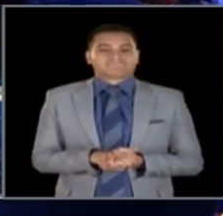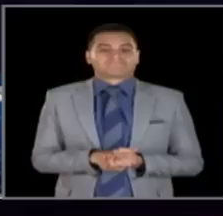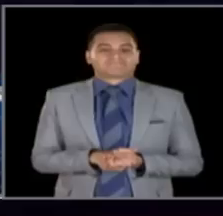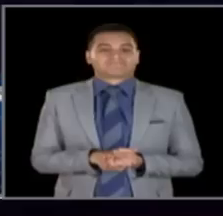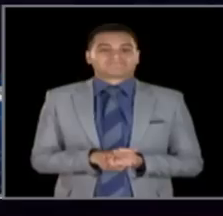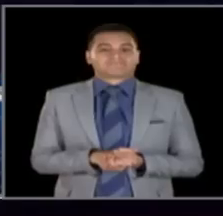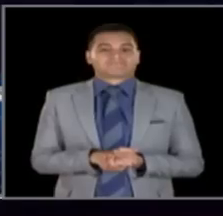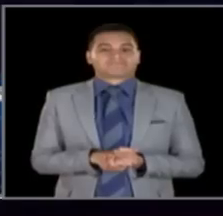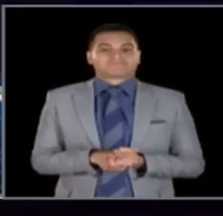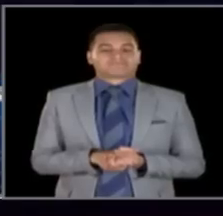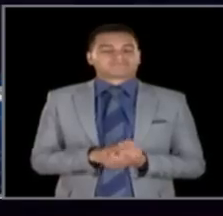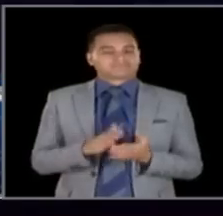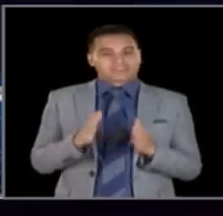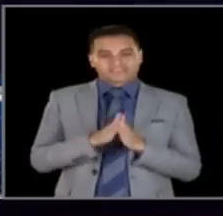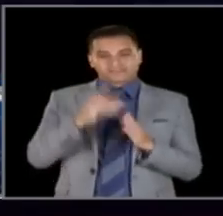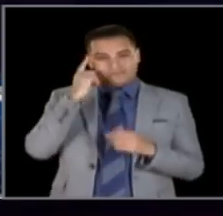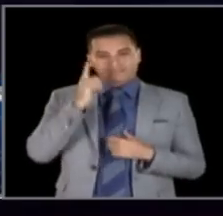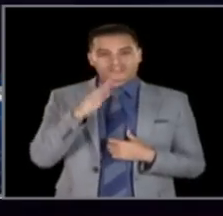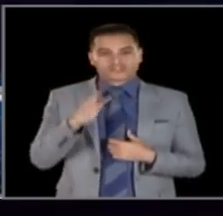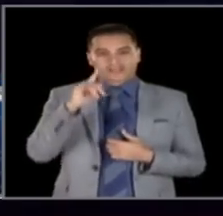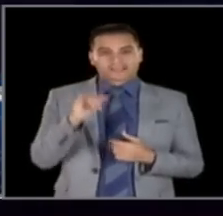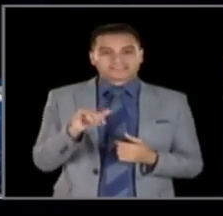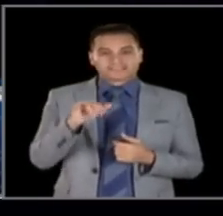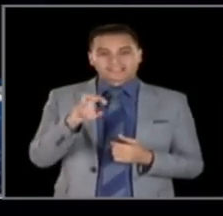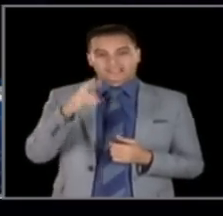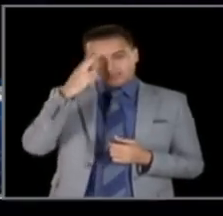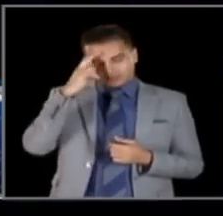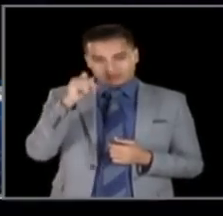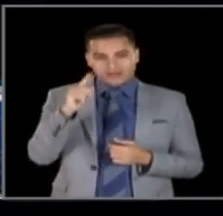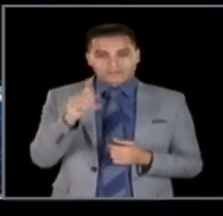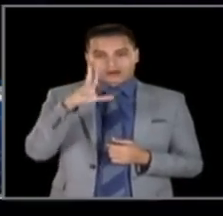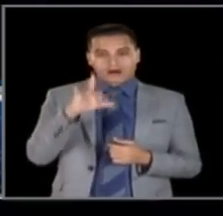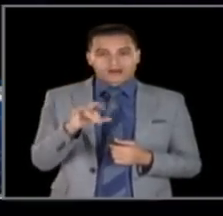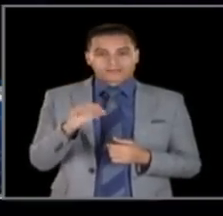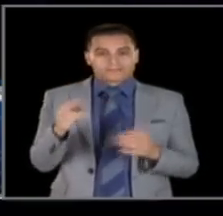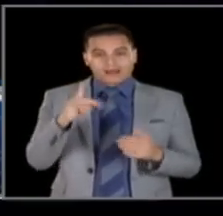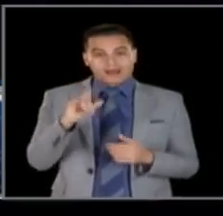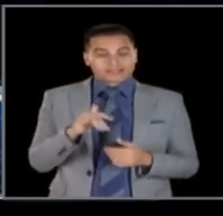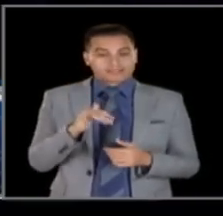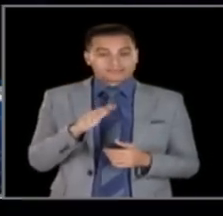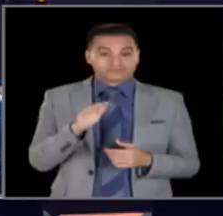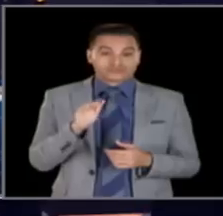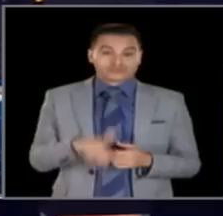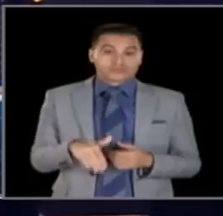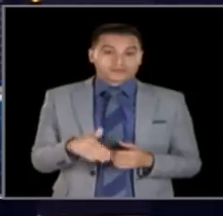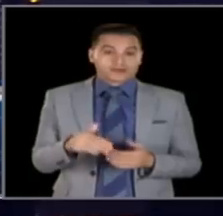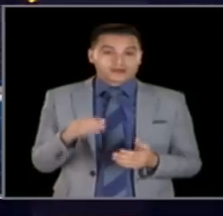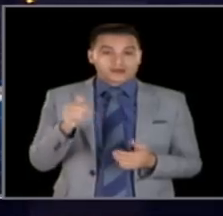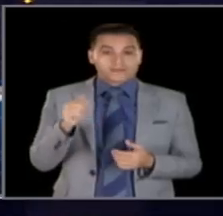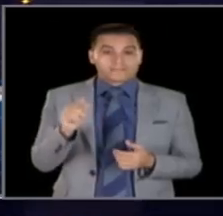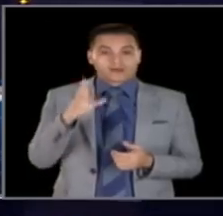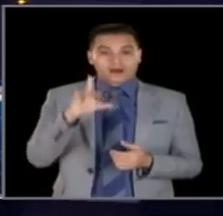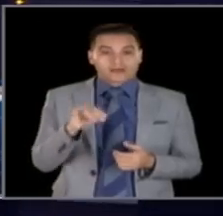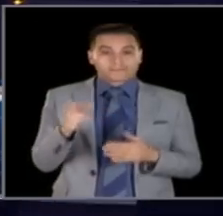ما تعرفش؟ للأسف ما أعرفش. عارفة يا شادية؟ إبراهيم عامر. مش ممكن، هو